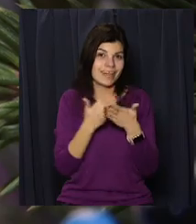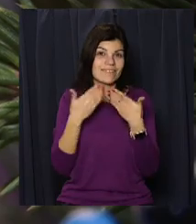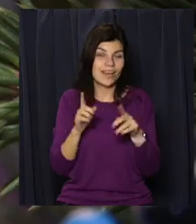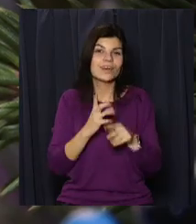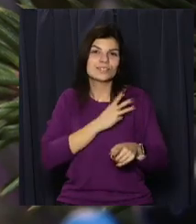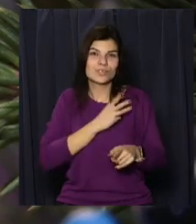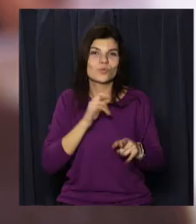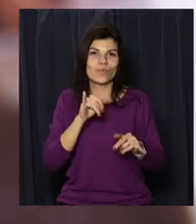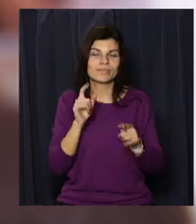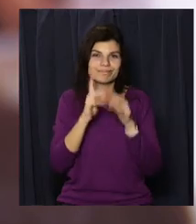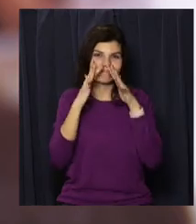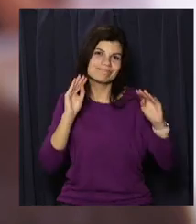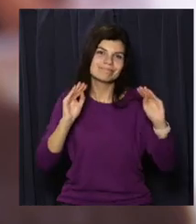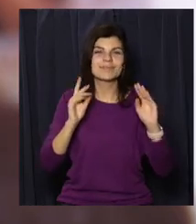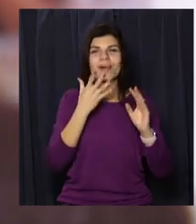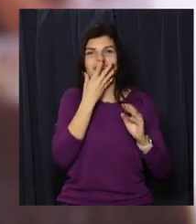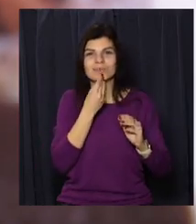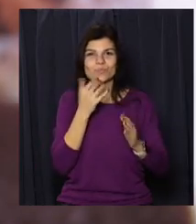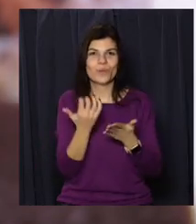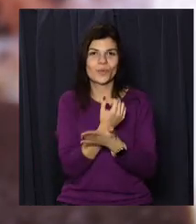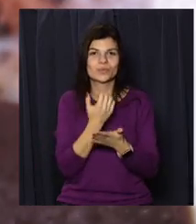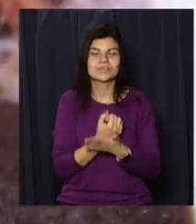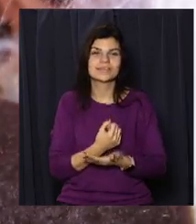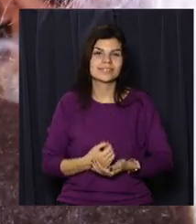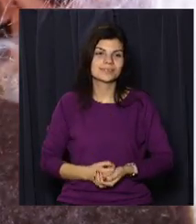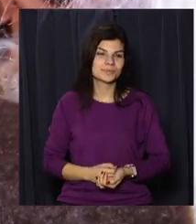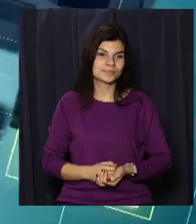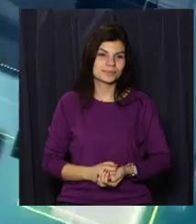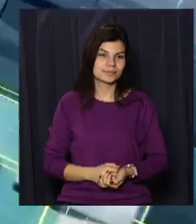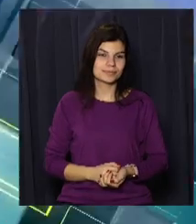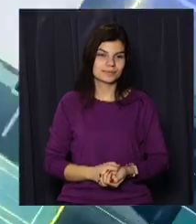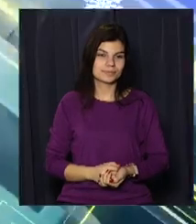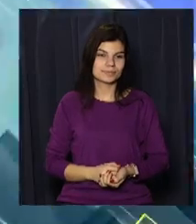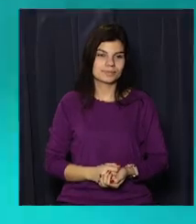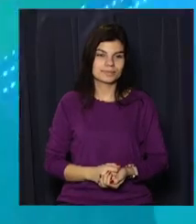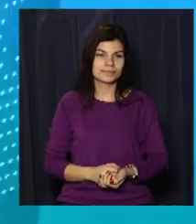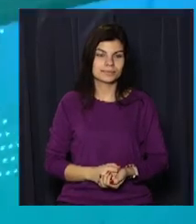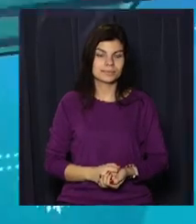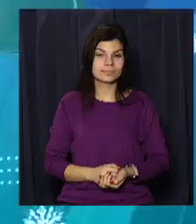Роман Івашинов та Василь Самовар. Open News, телеканал «Відкритий».